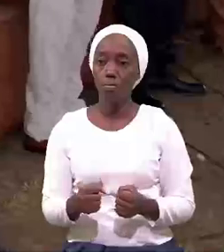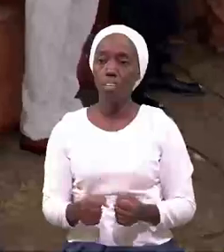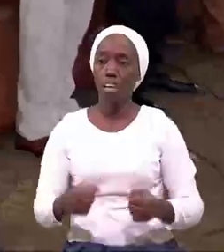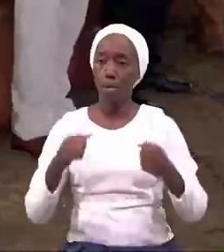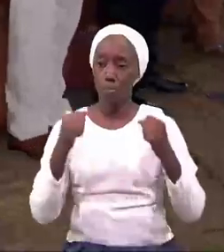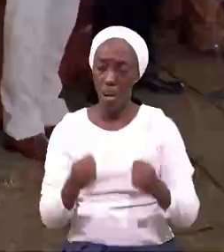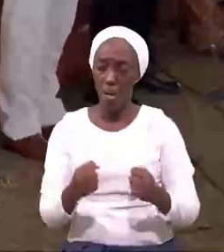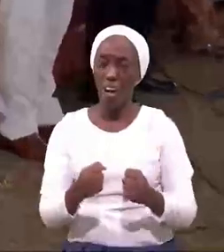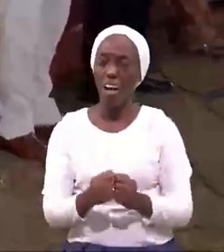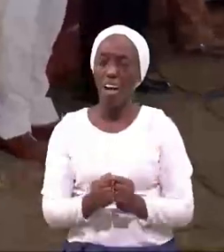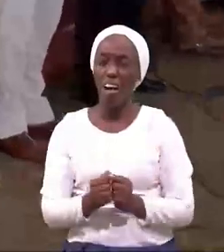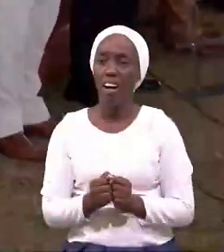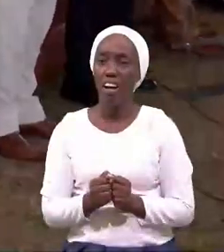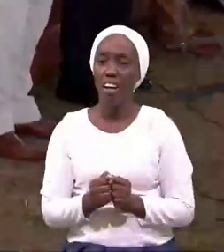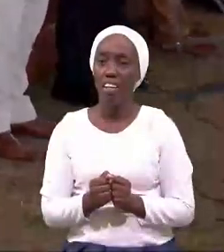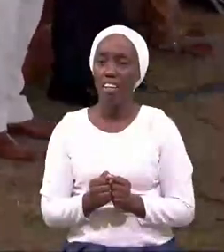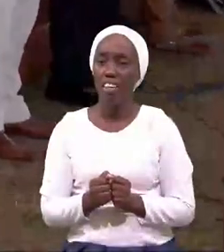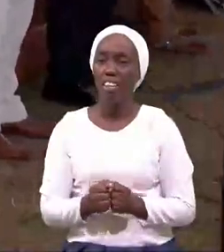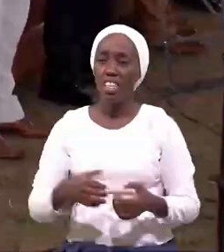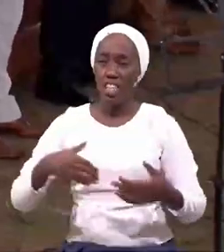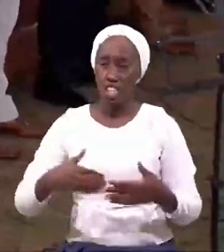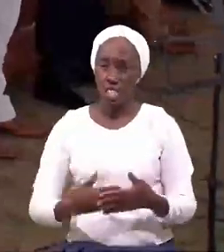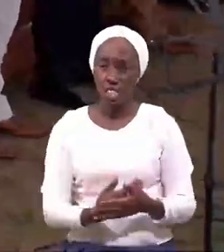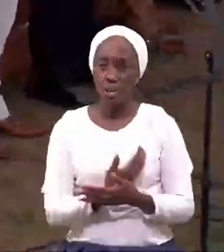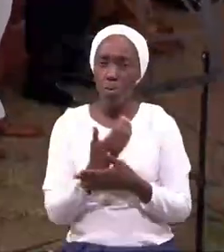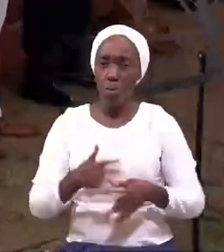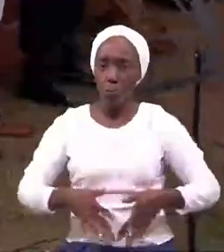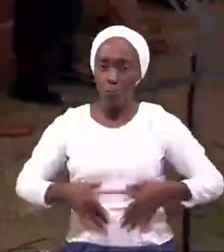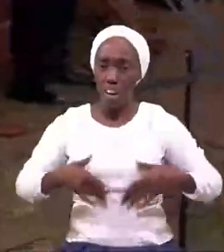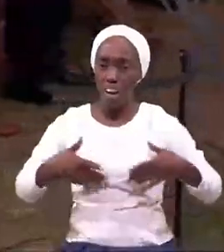la puissance, une nouvelle vie,